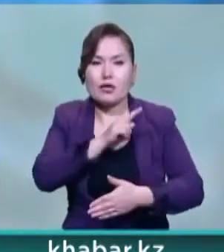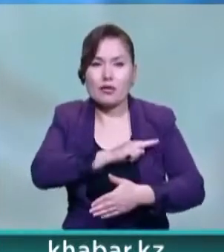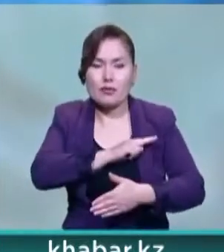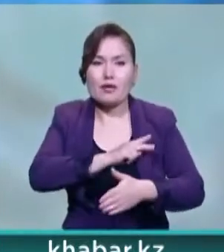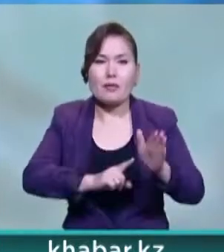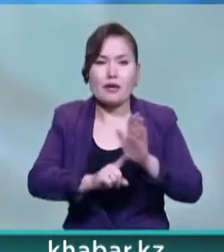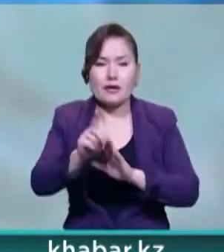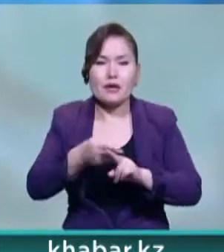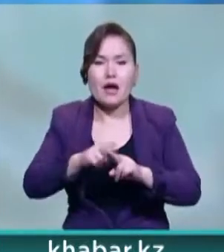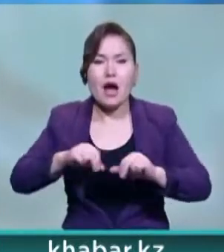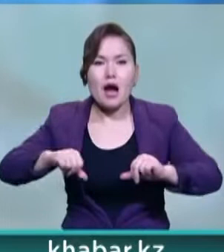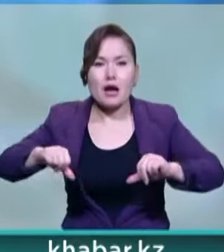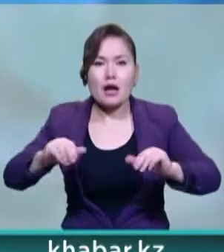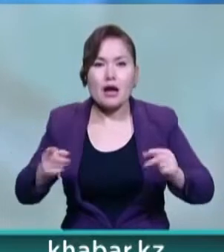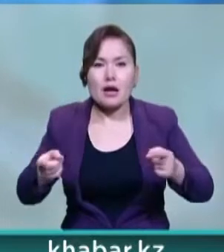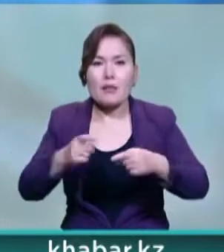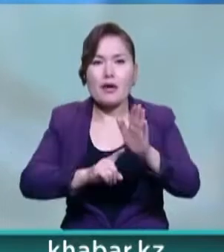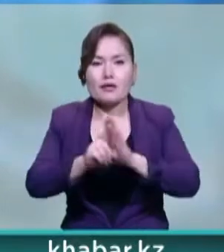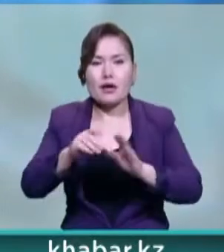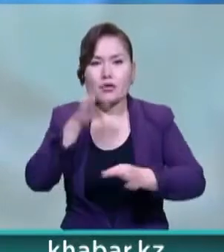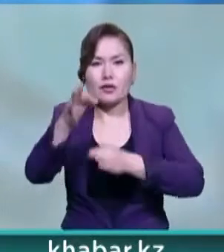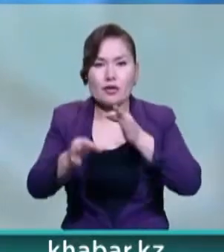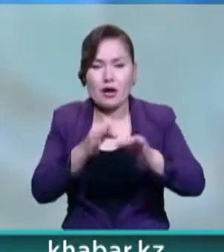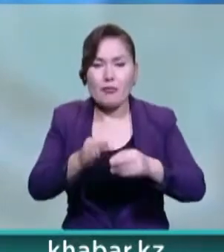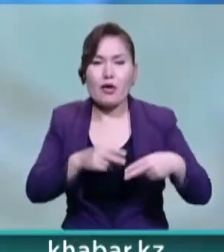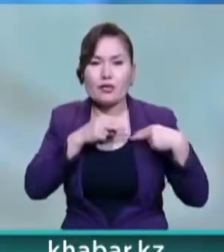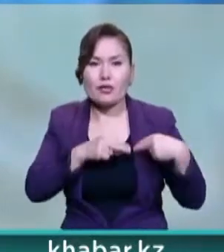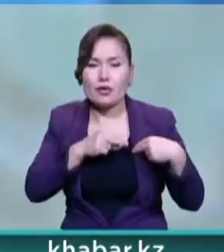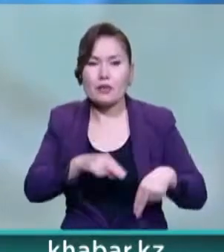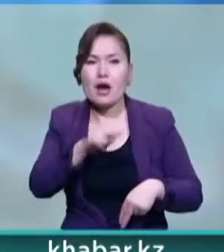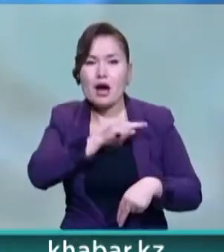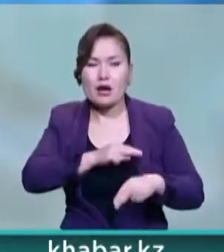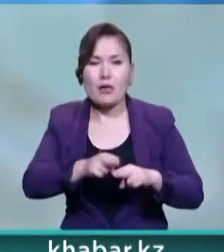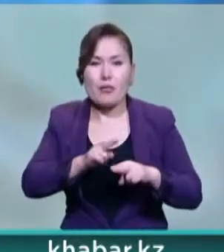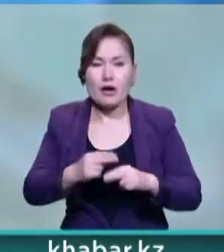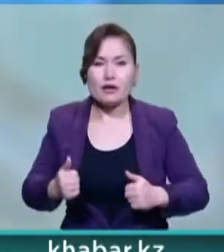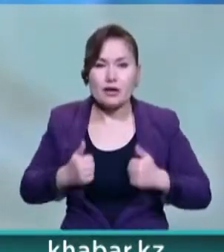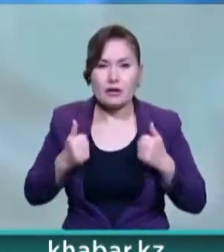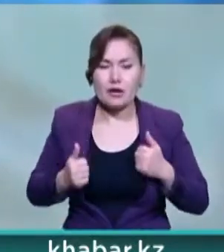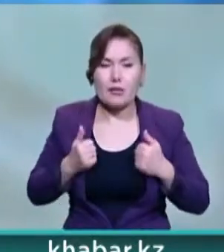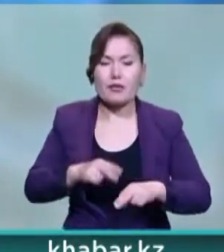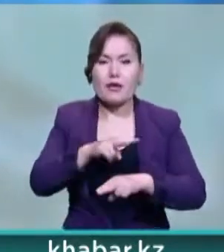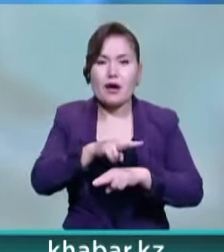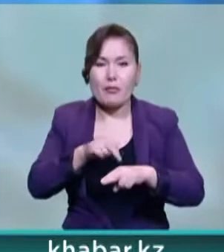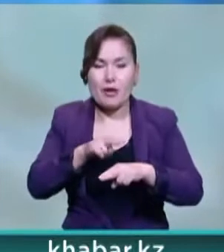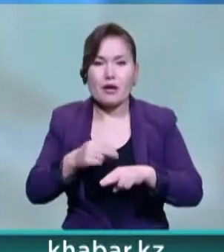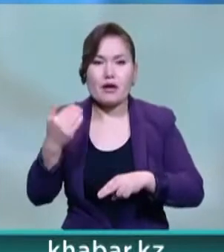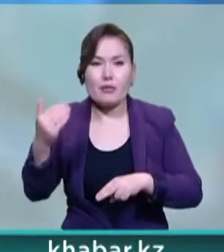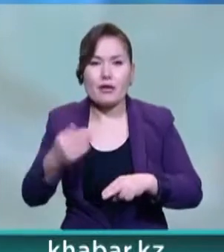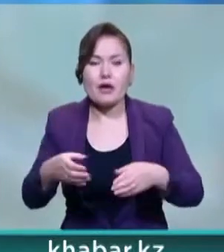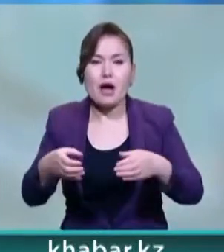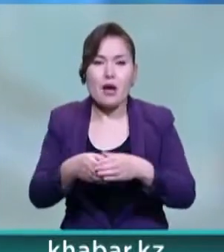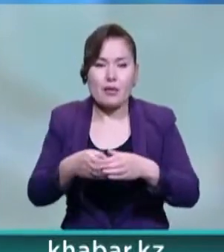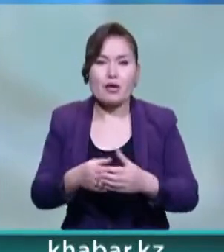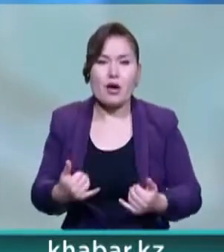жүктелді. Карантин басталғалы күндіз-түні тынбай тер төгіп, артылған сенімді ақтауға тырысқан сыр бойлық тәртіп сақшыларының